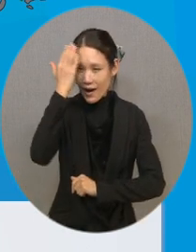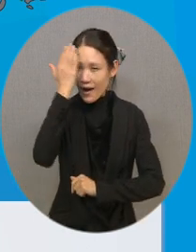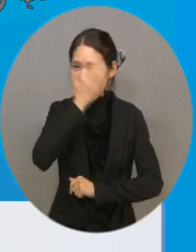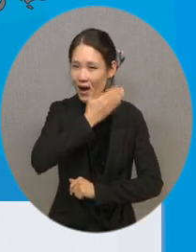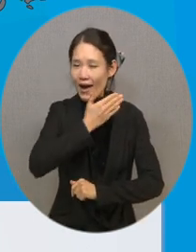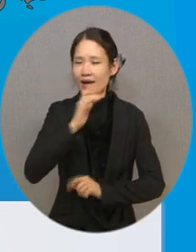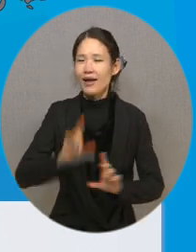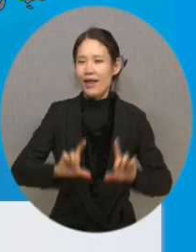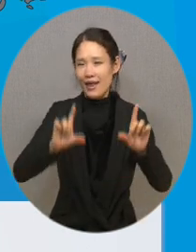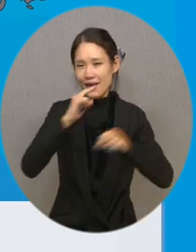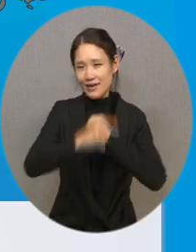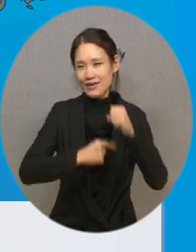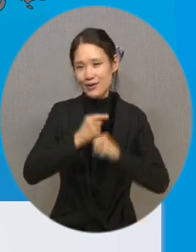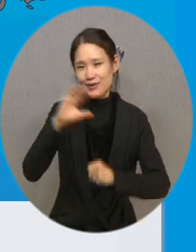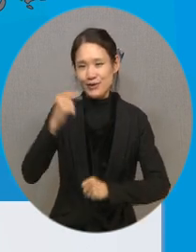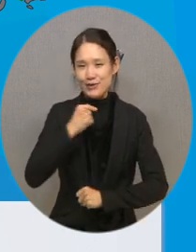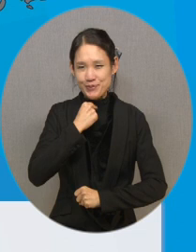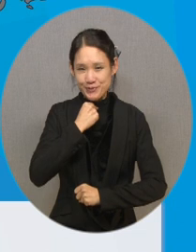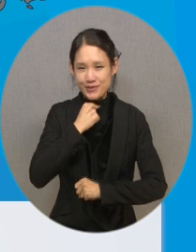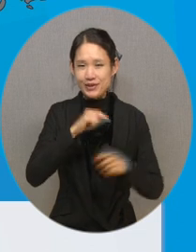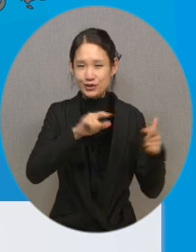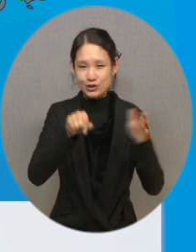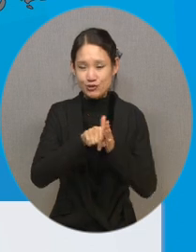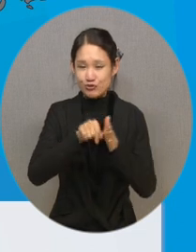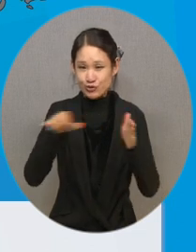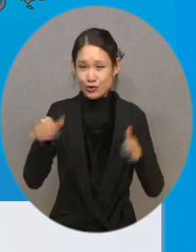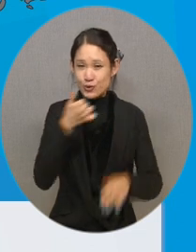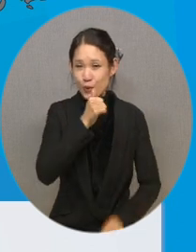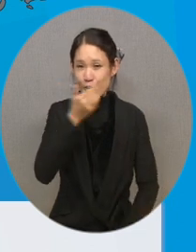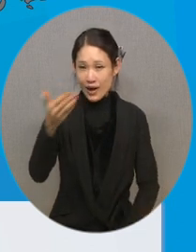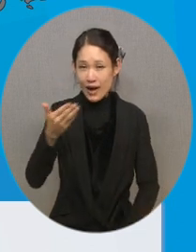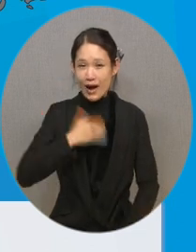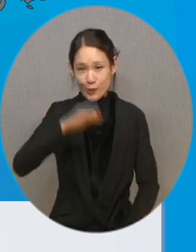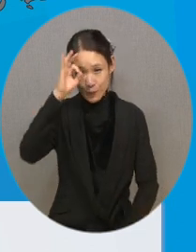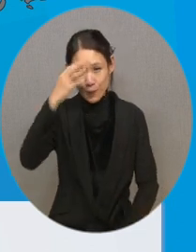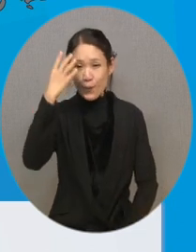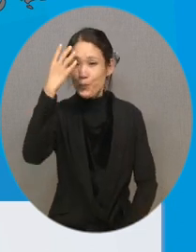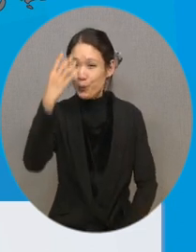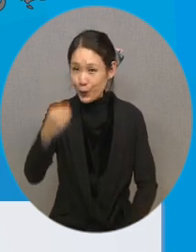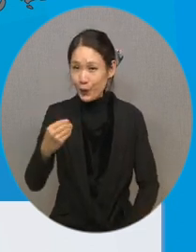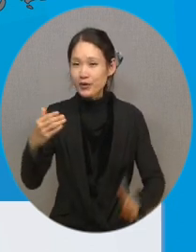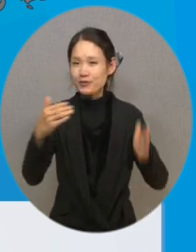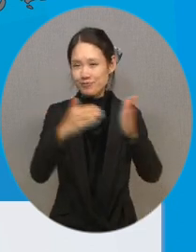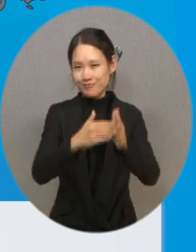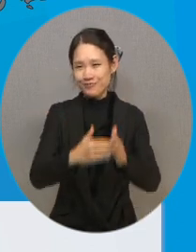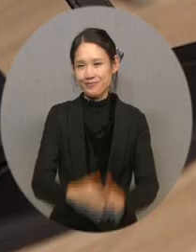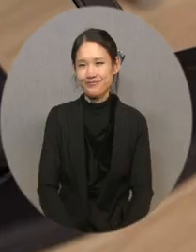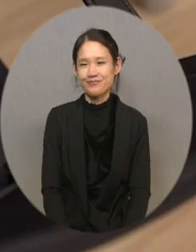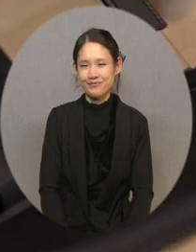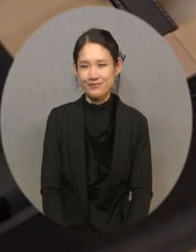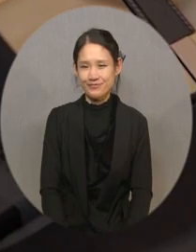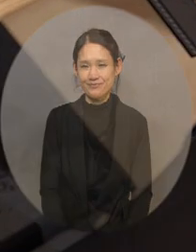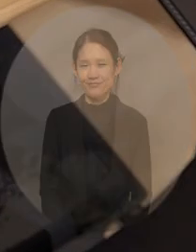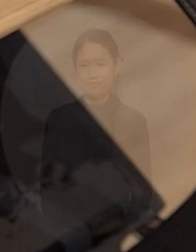되시기 바랍니다. 이상으로 지역의 명소를 소개하는 알고 보면 보인다를 마칩니다.